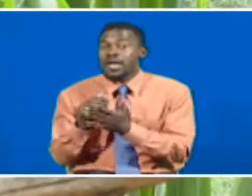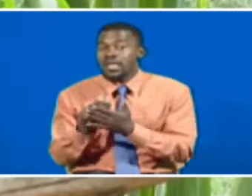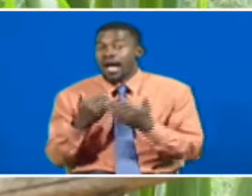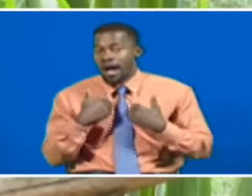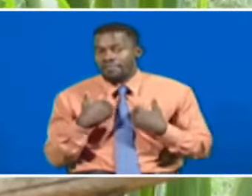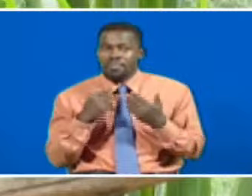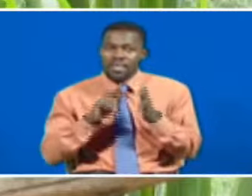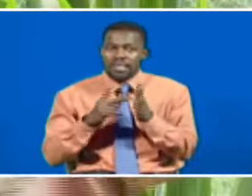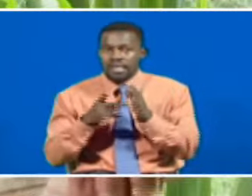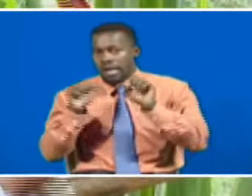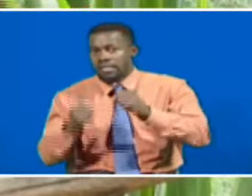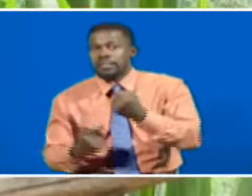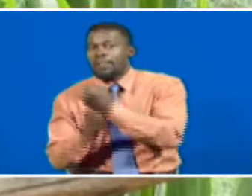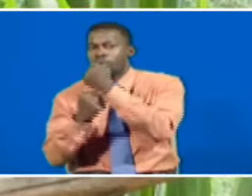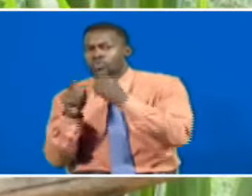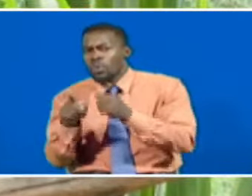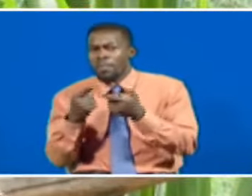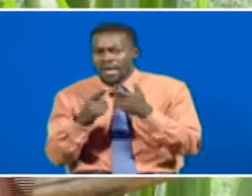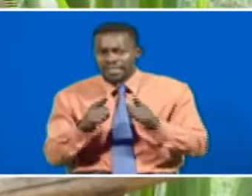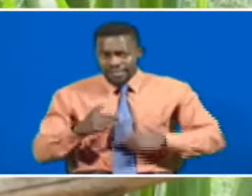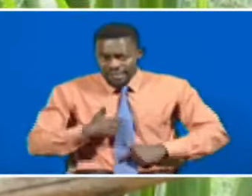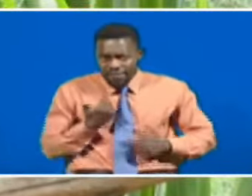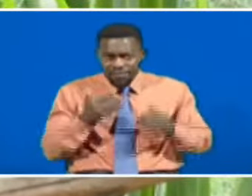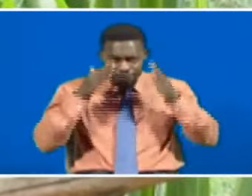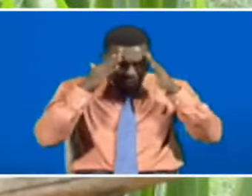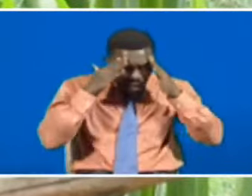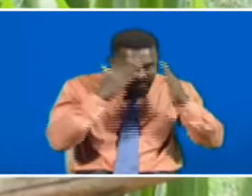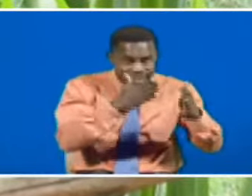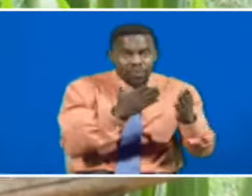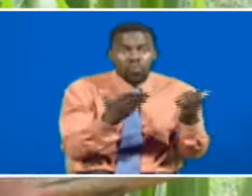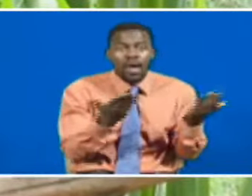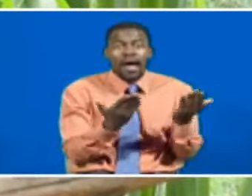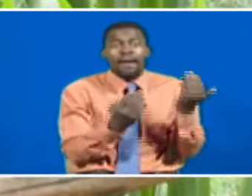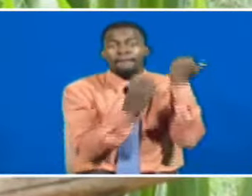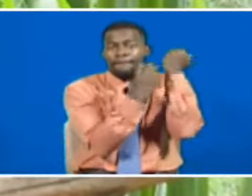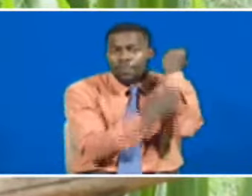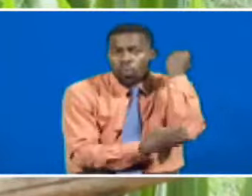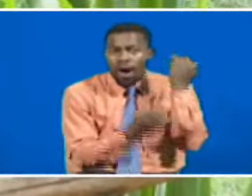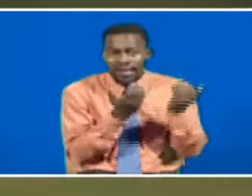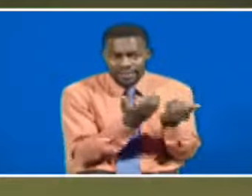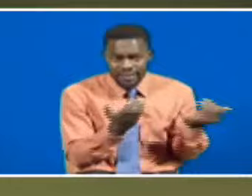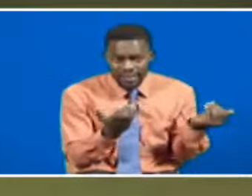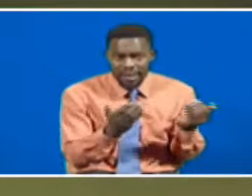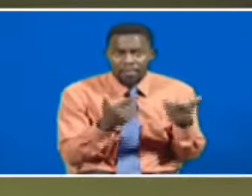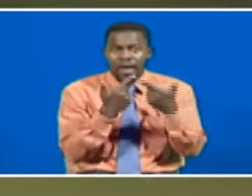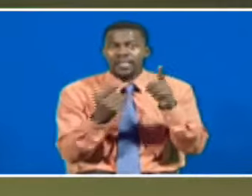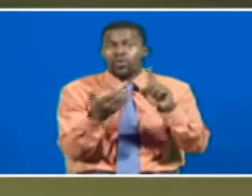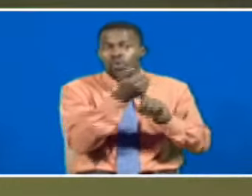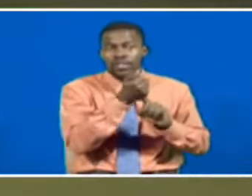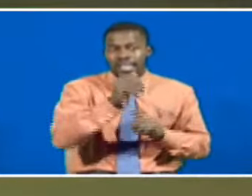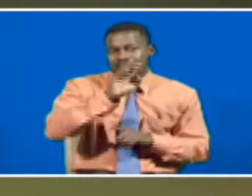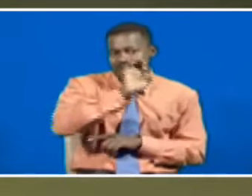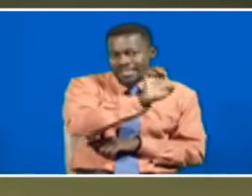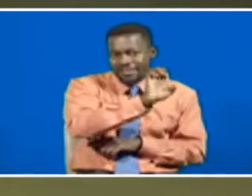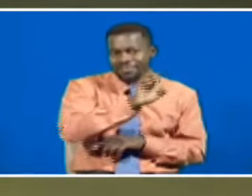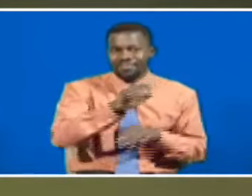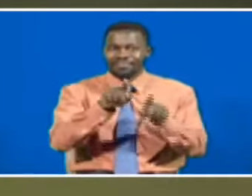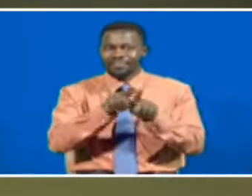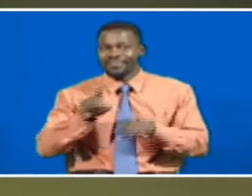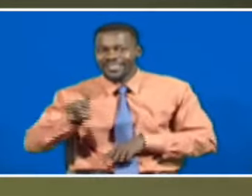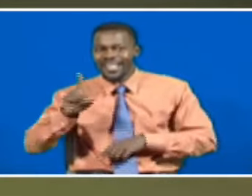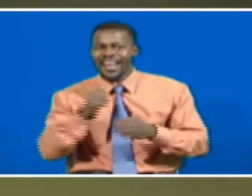za education. Lakini sasa mimi natry kufocus na wale ambao pia hawajiwezi na walipata ile alama ya E. Tabitha, ambaye pia na uraibu wa